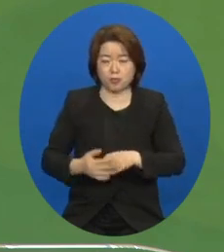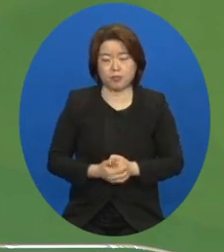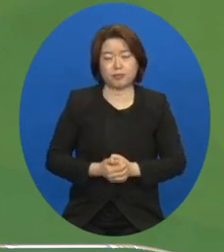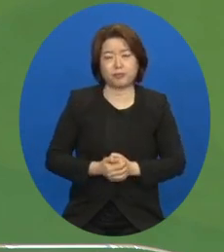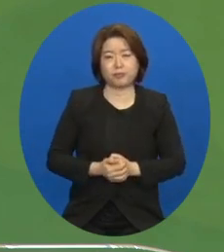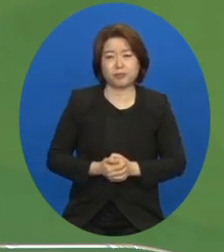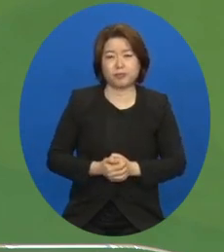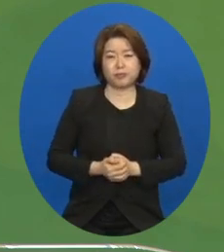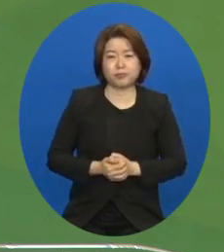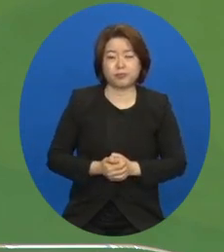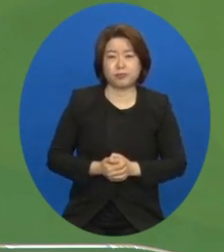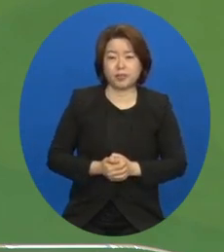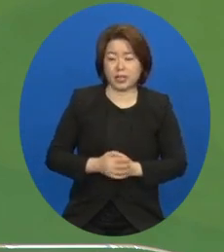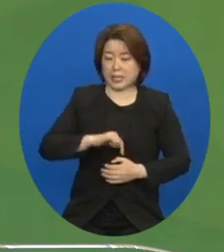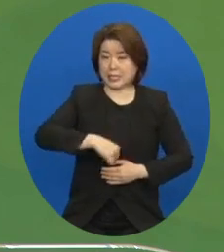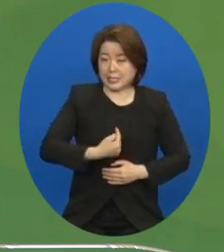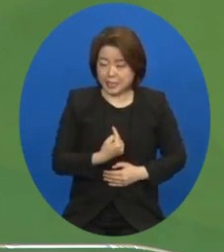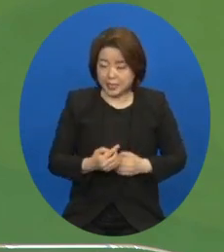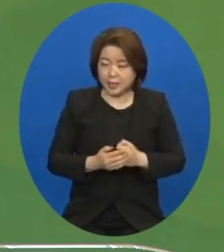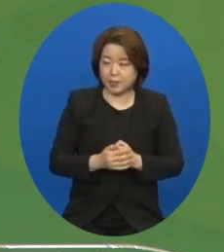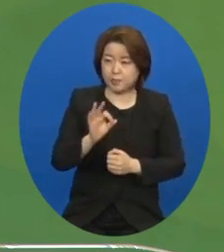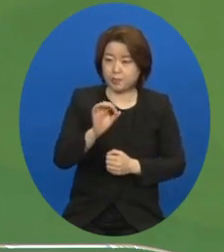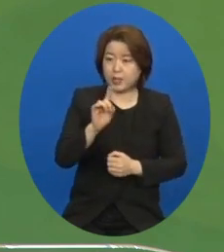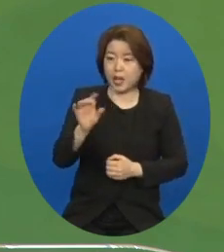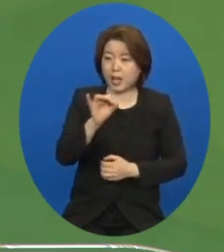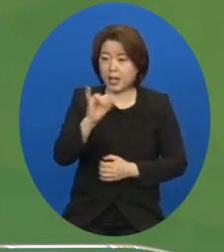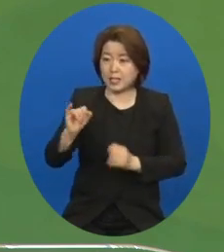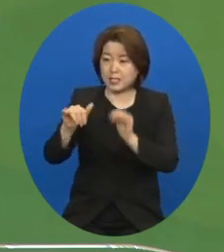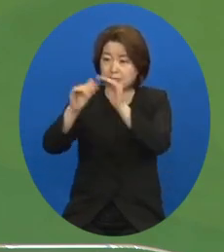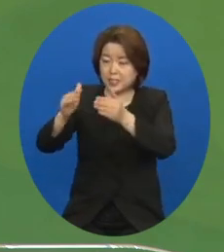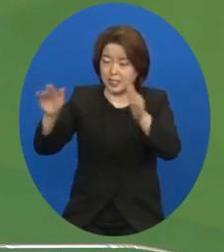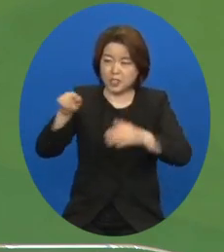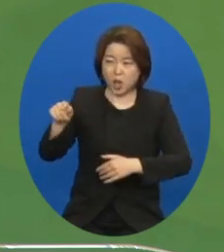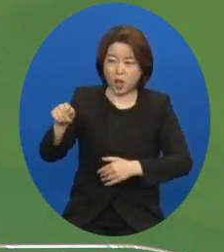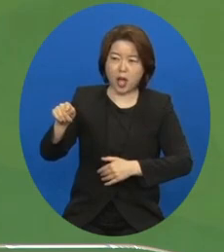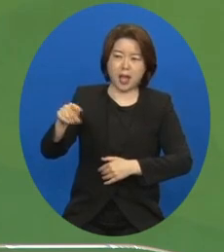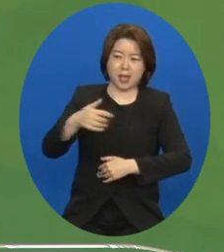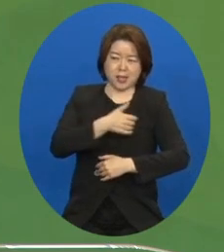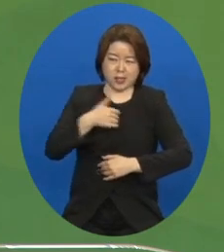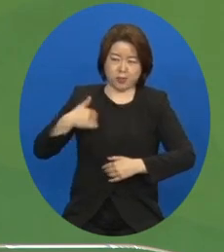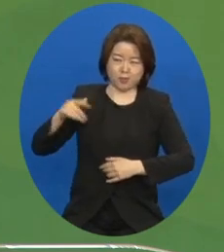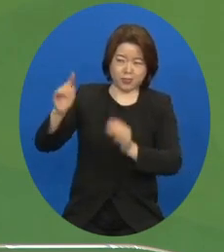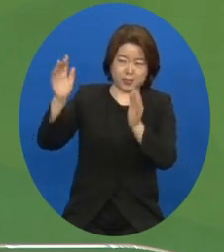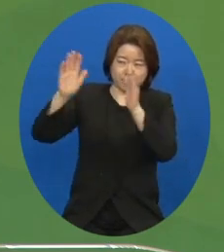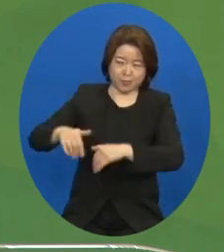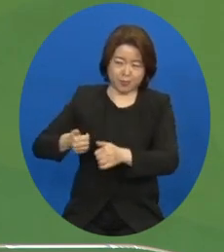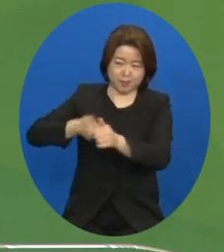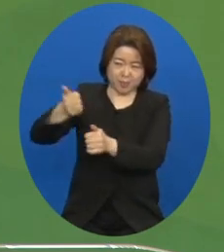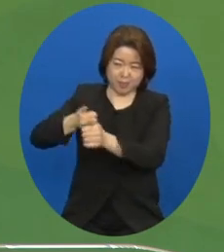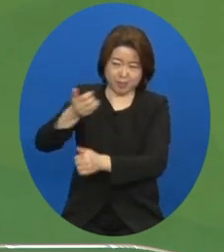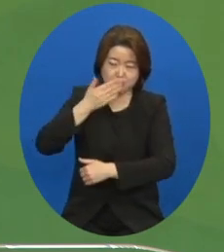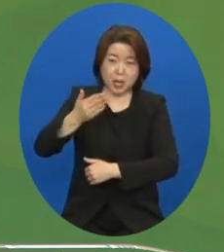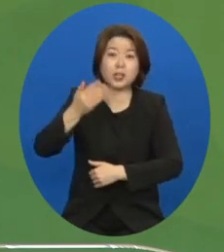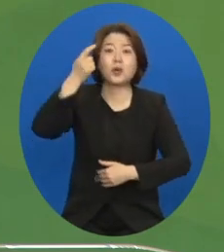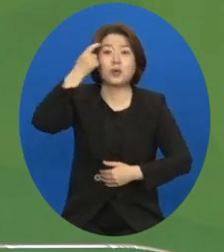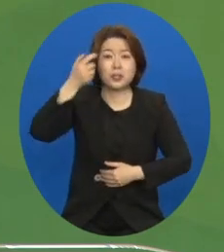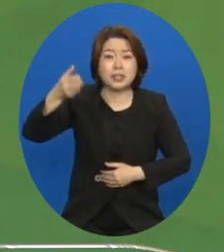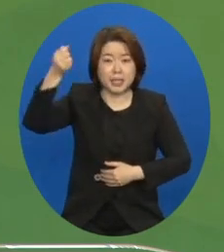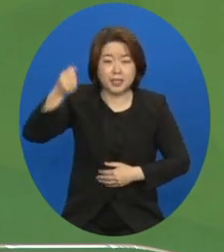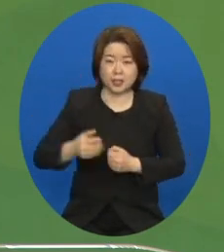그들은 자기들이 아이성을 얼마든지 무너뜨릴 수 있다고 생각했던 것 같습니다.